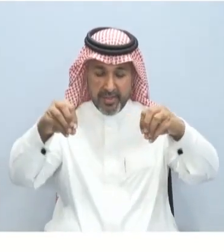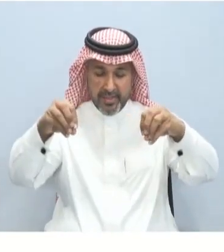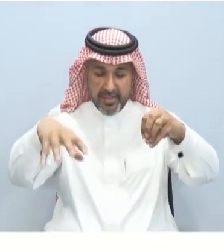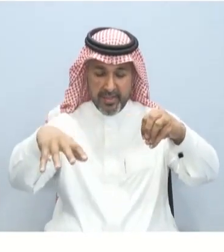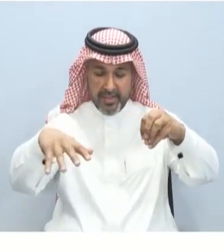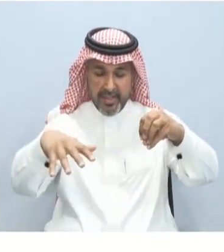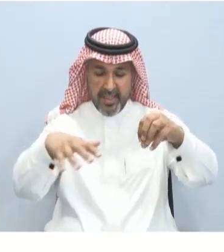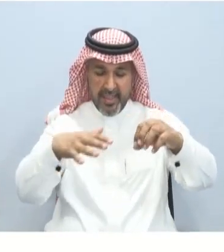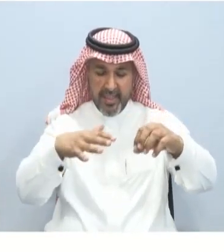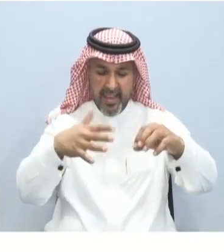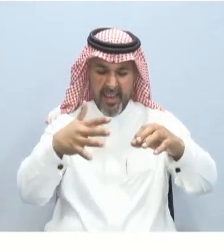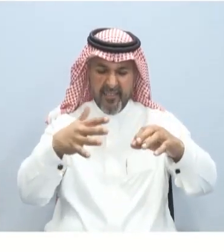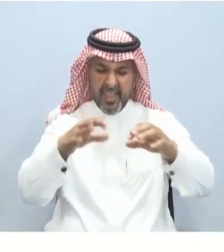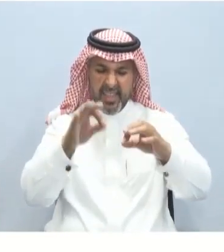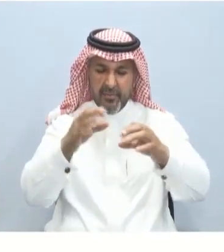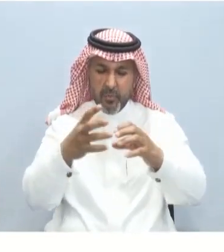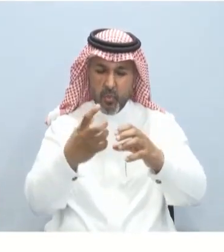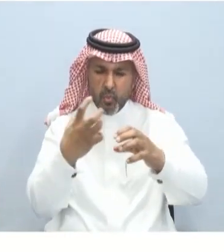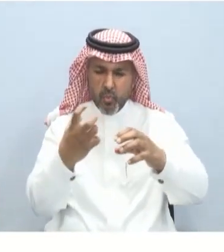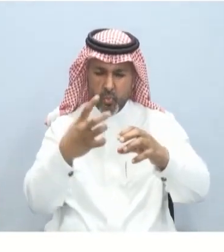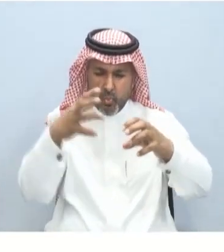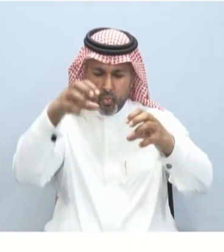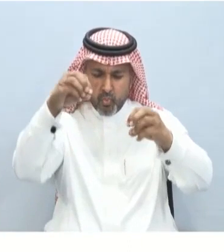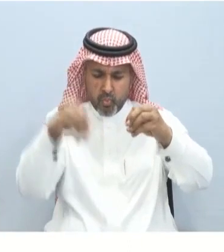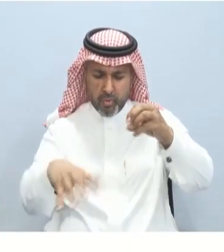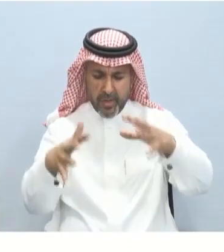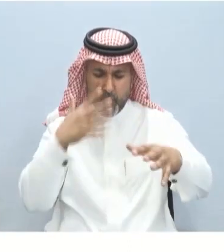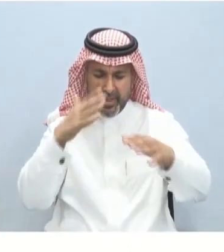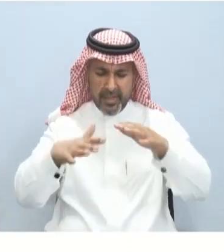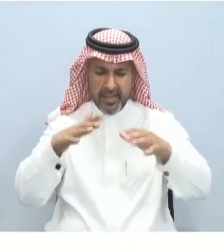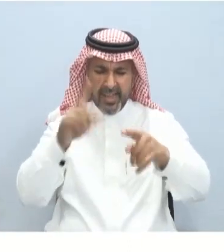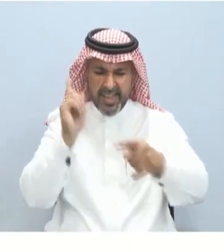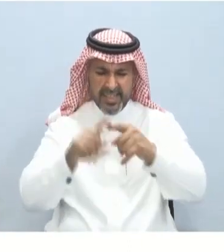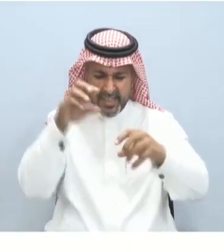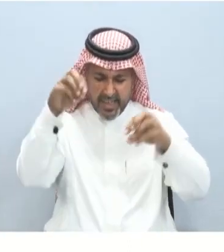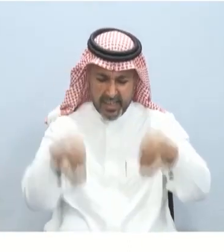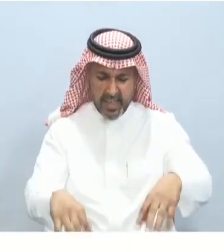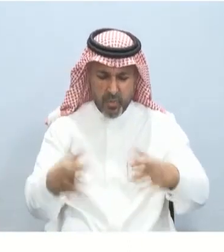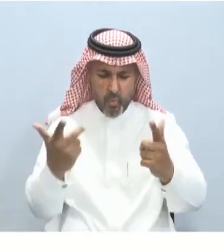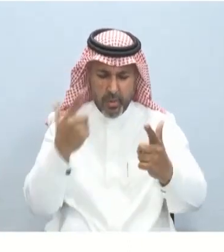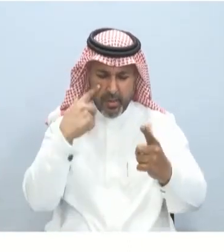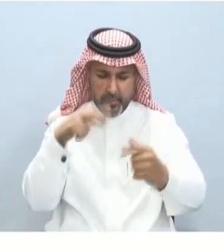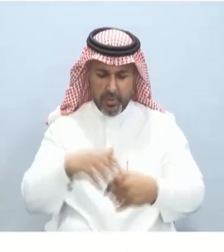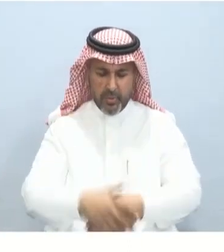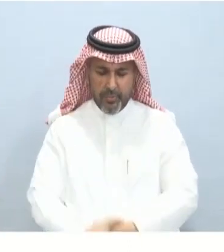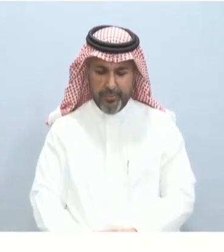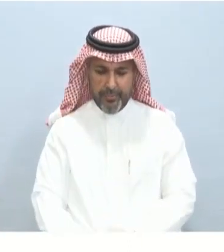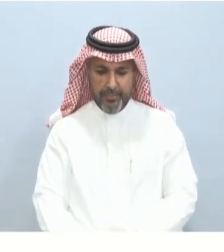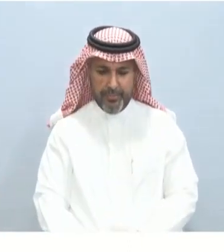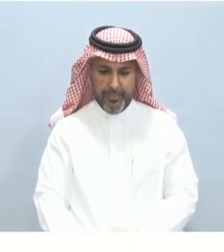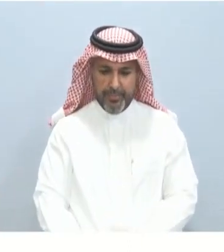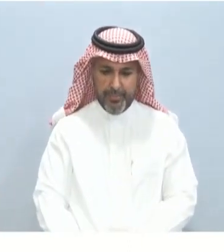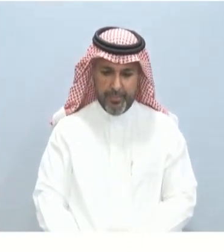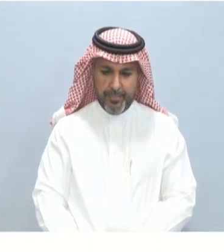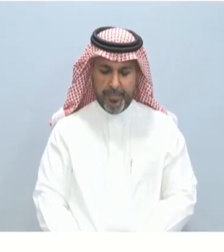حل هذه المعادله خمسه نون تربيع نون تمثل الزمن ولم يمثل الارتفاع لمعرفه الزمن